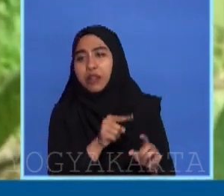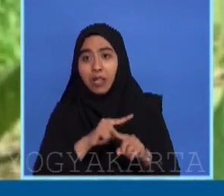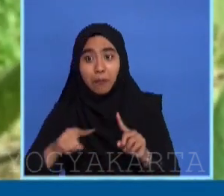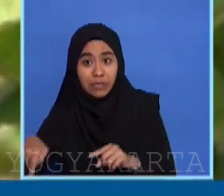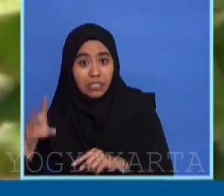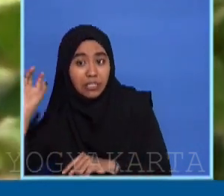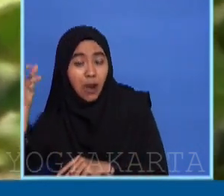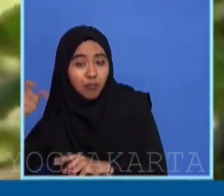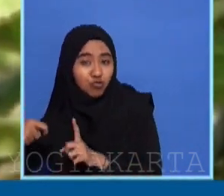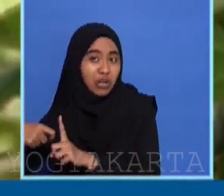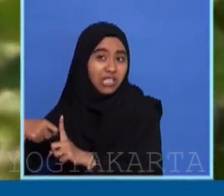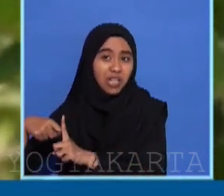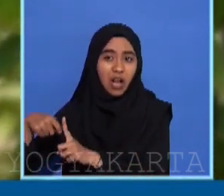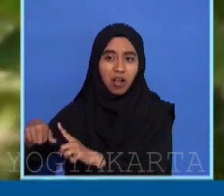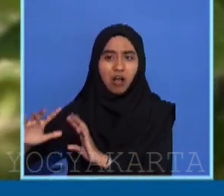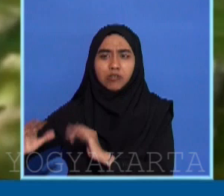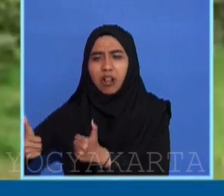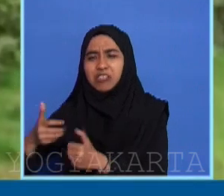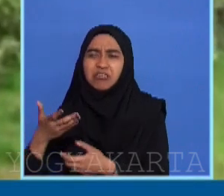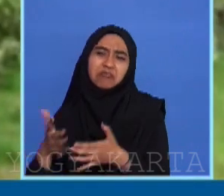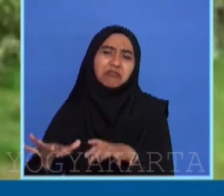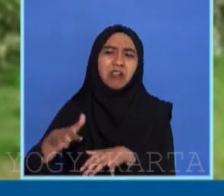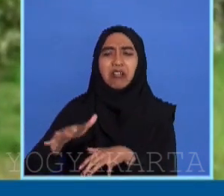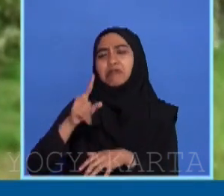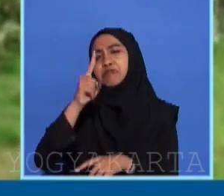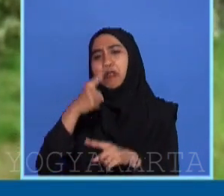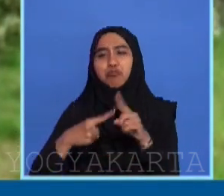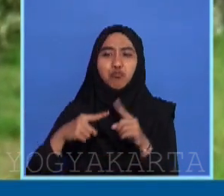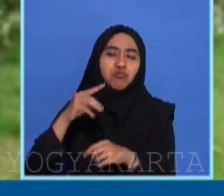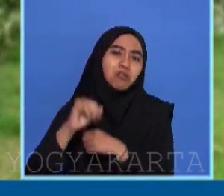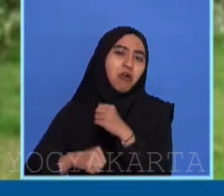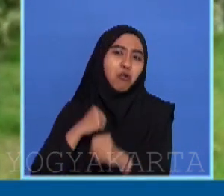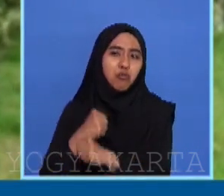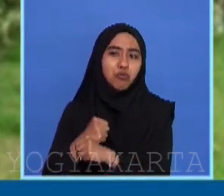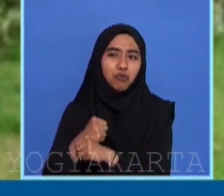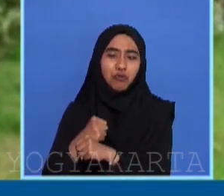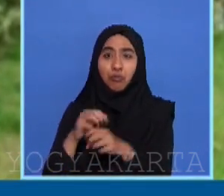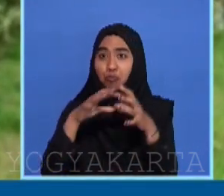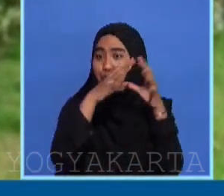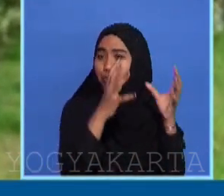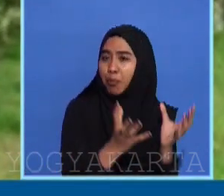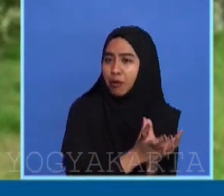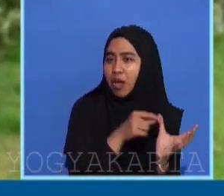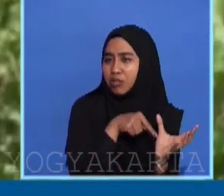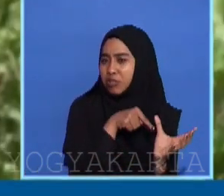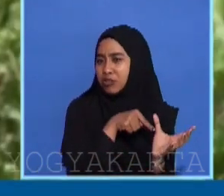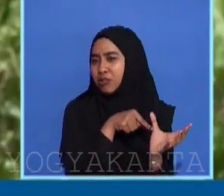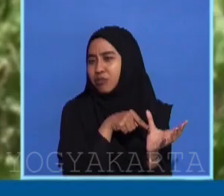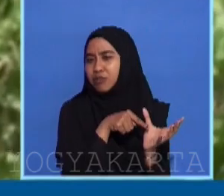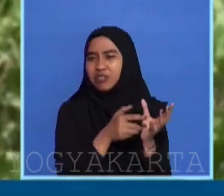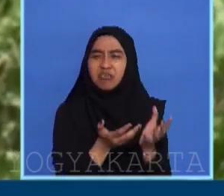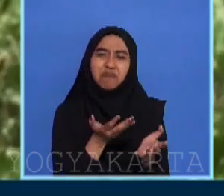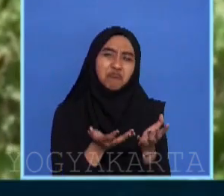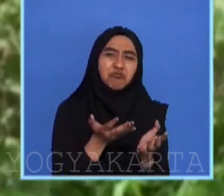membiasakan ing umur tunggal setengah tahunan tanaman kates California meniko sagetipun panen Inggo Jonggol kali tahunan